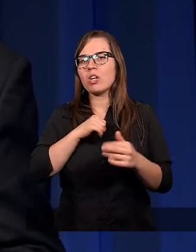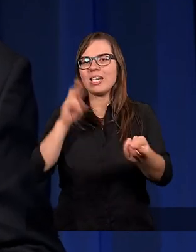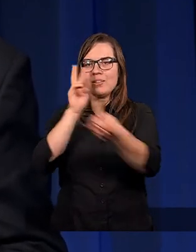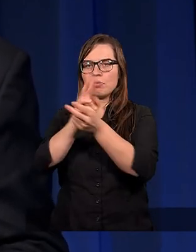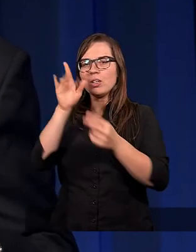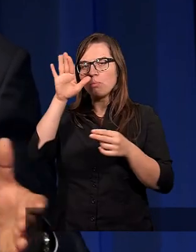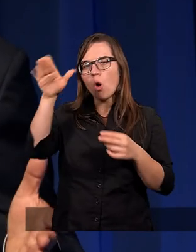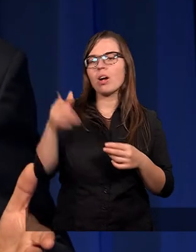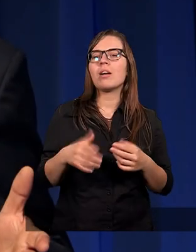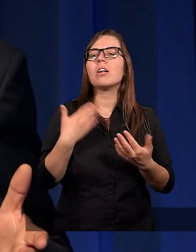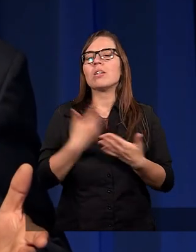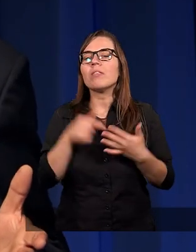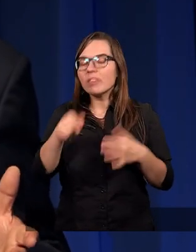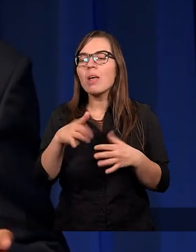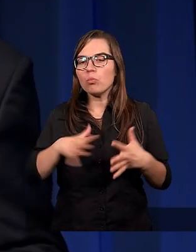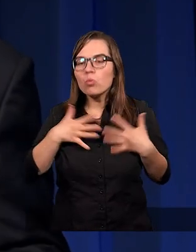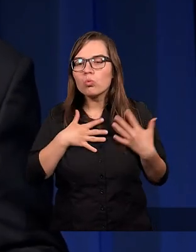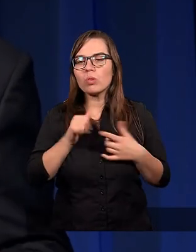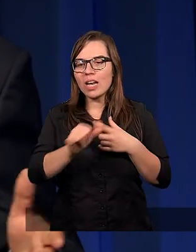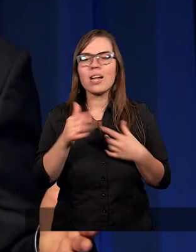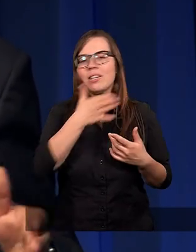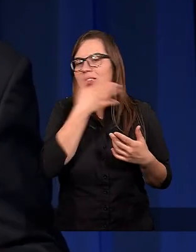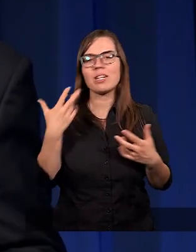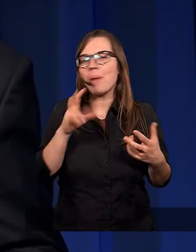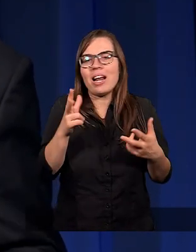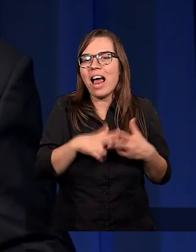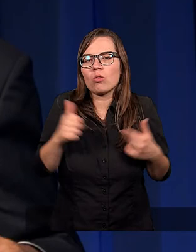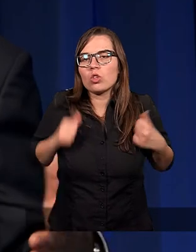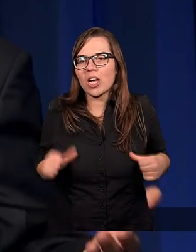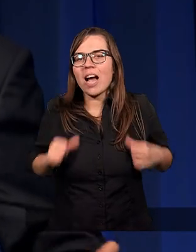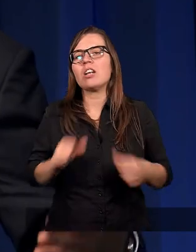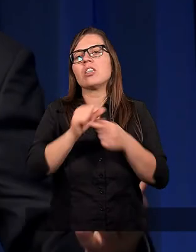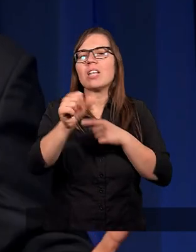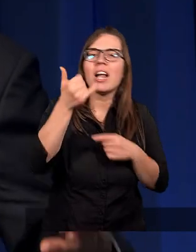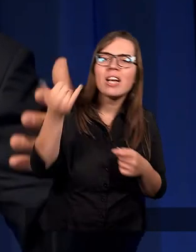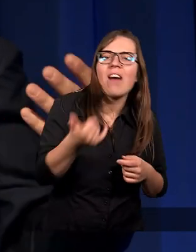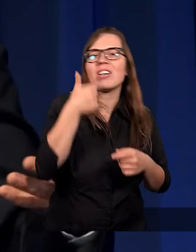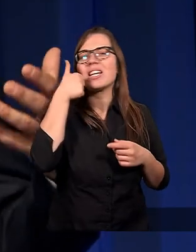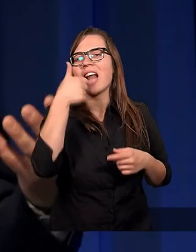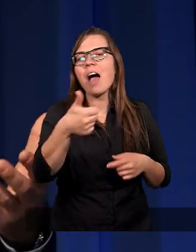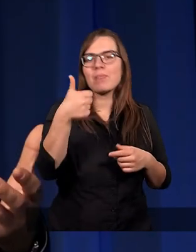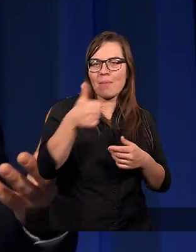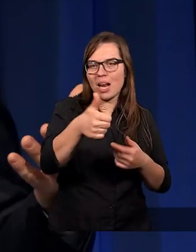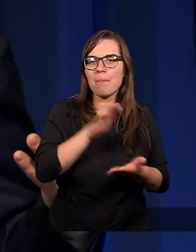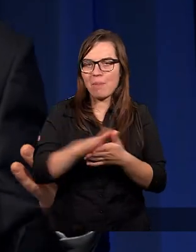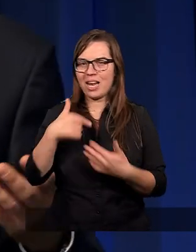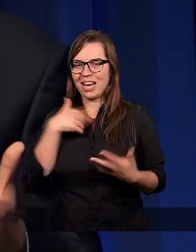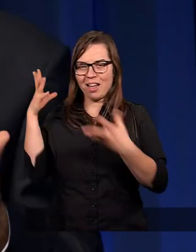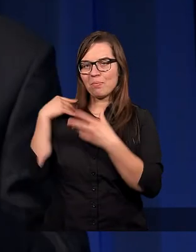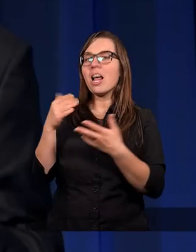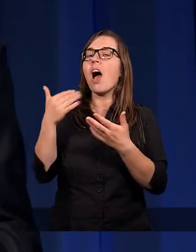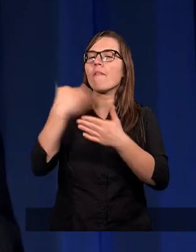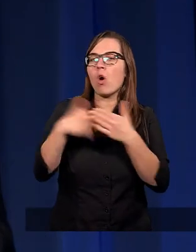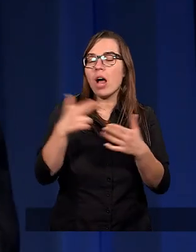spotkać się ze mną. Dlaczego? Bo ja ci to obiecuję. Ty nie masz czekać. Ciągle jesteś sam, ciągle beze mnie. I w końcu,